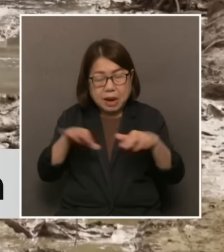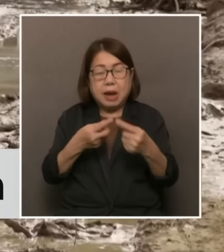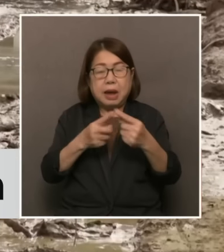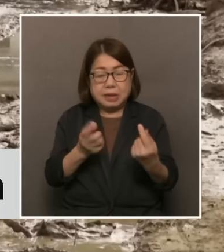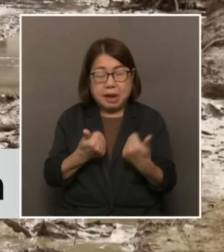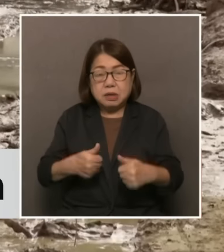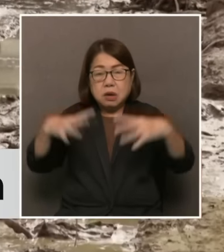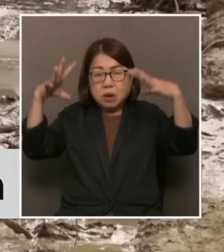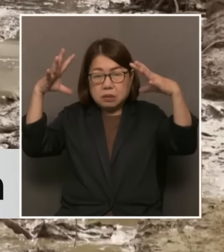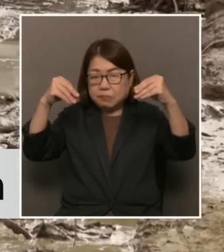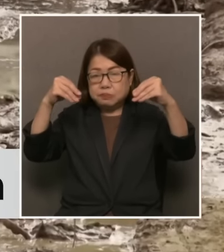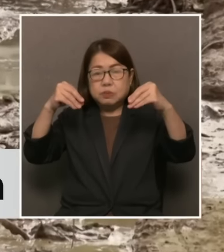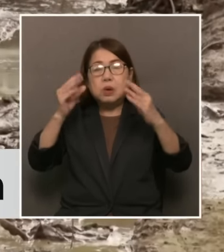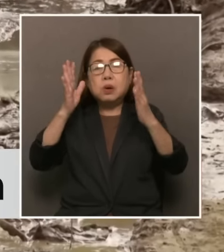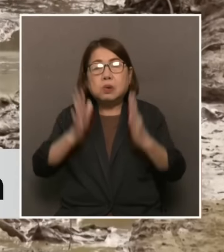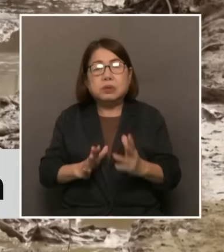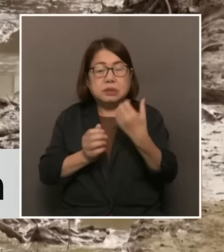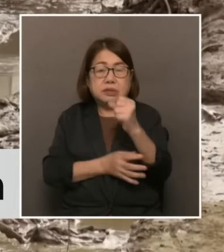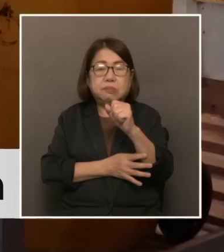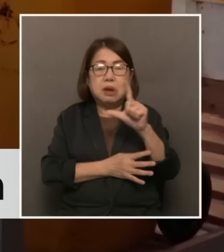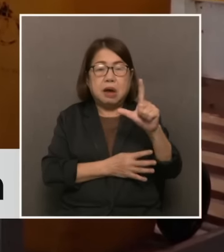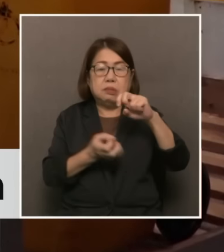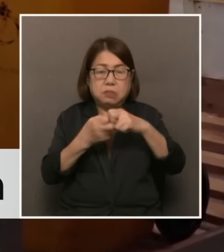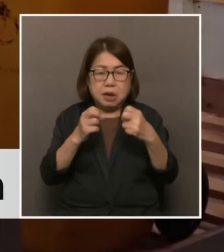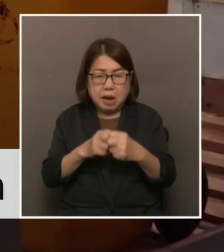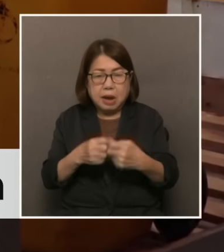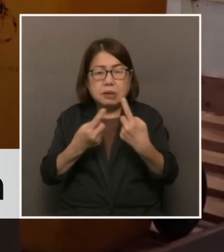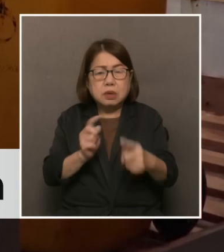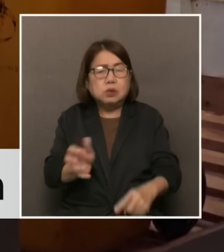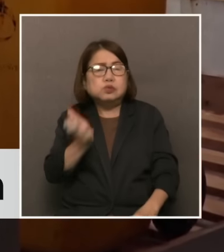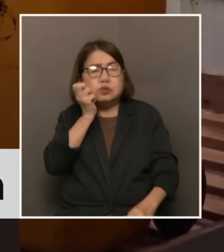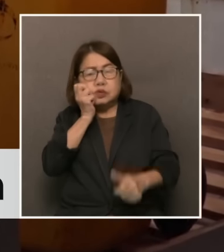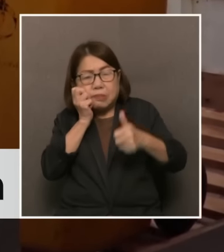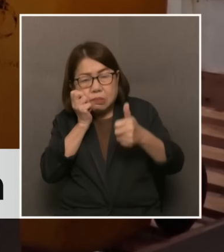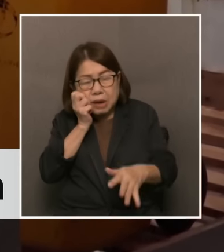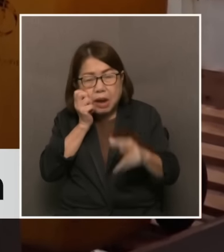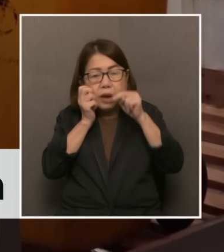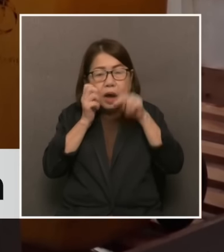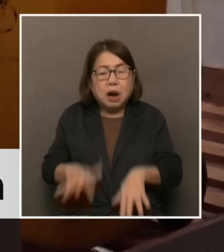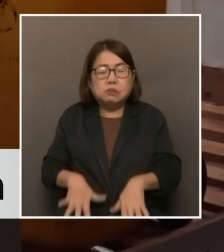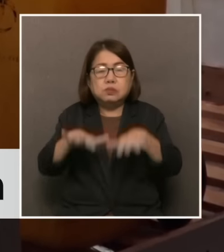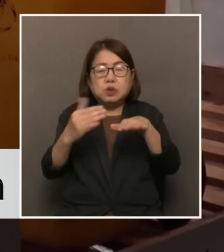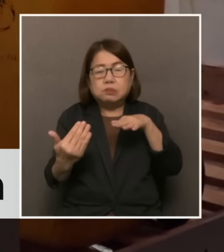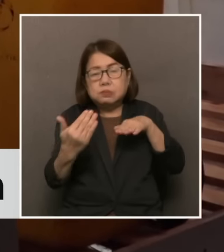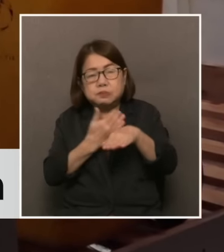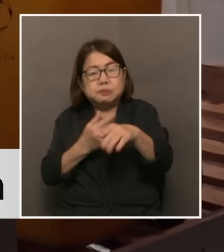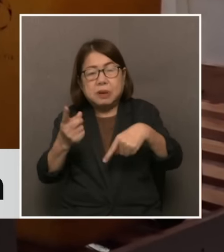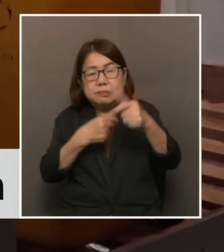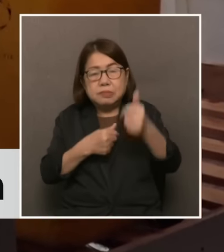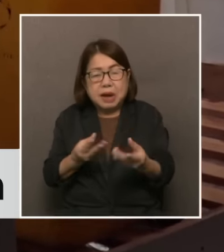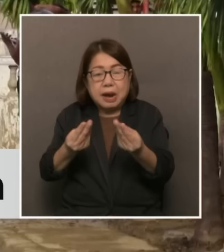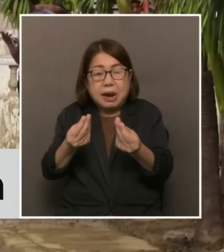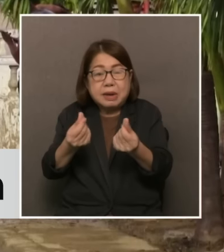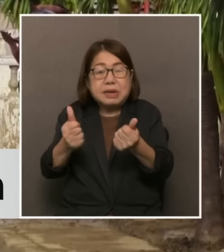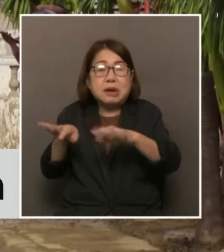ระทบประชาชนเกือบ 10 ลานคนและการสื่อสารขัดข้องเกิดน้ำท่วม ถนนถูกตัดขาด ดิ้มโครนทะลมชุชนบาง